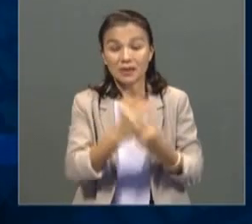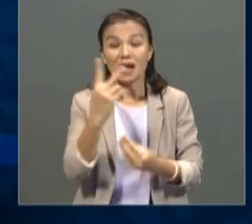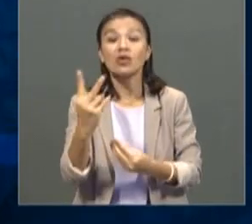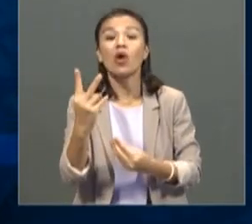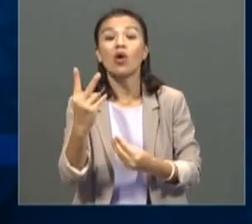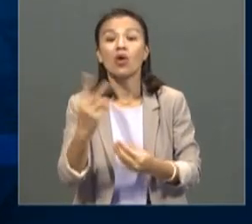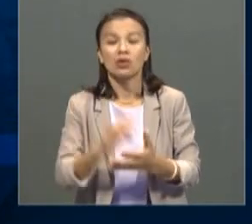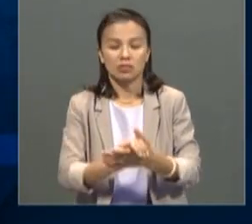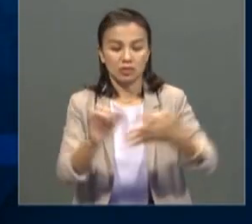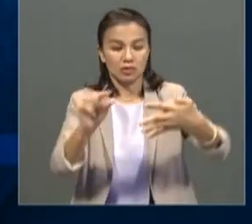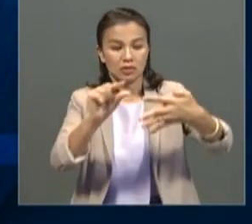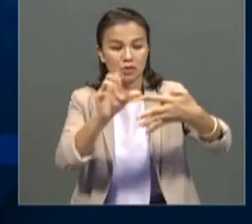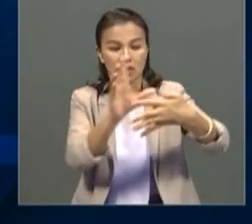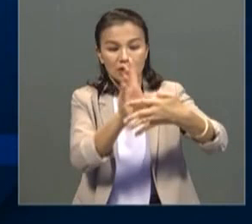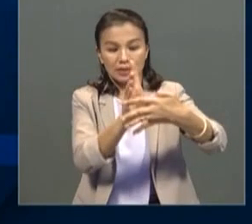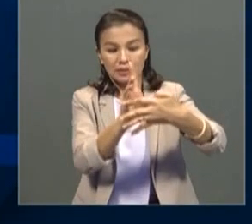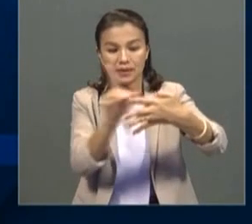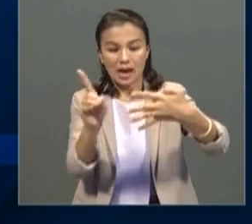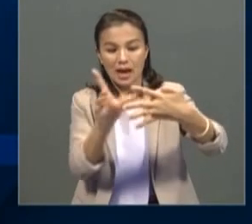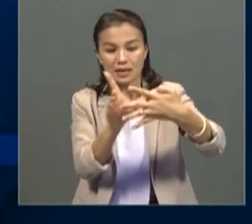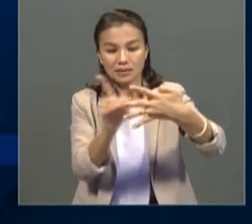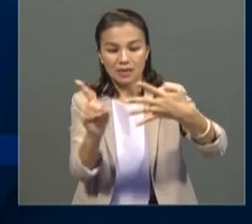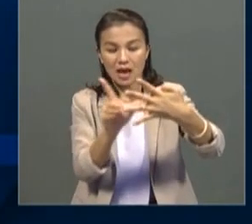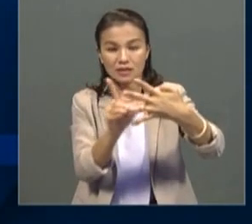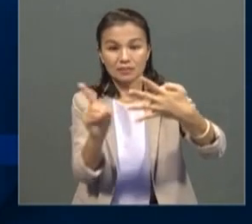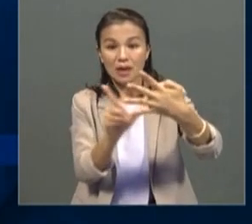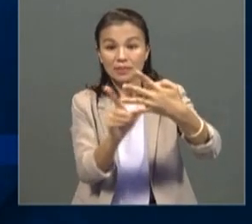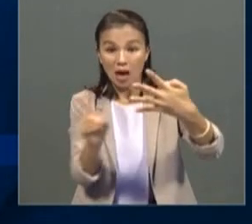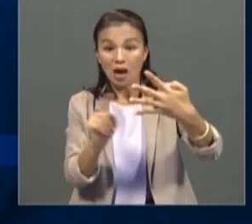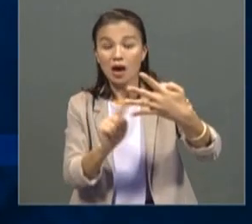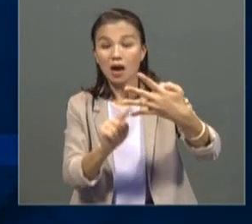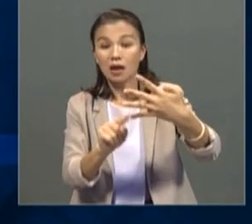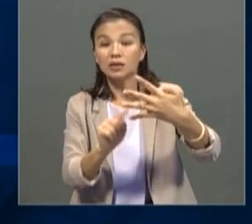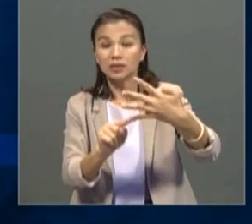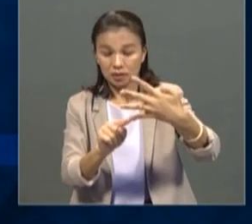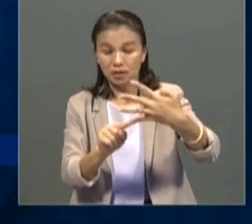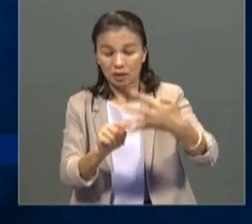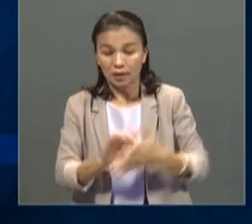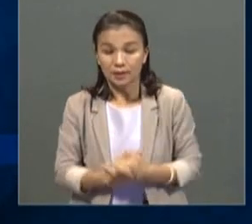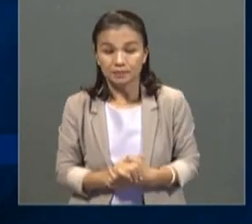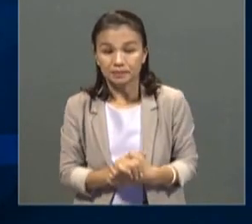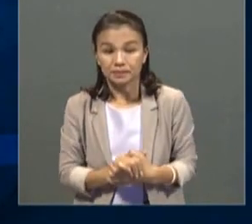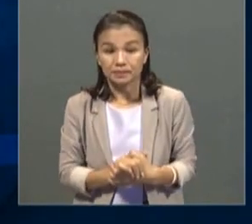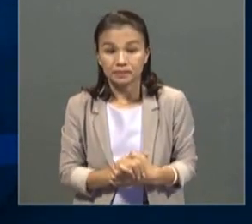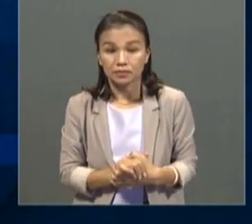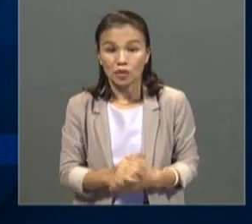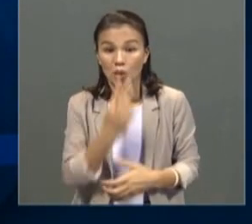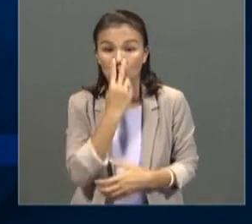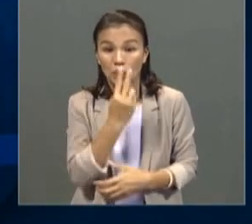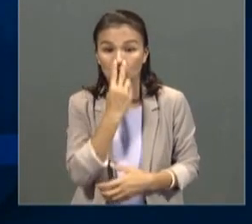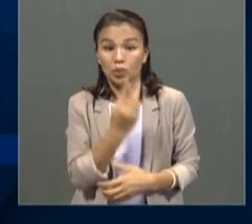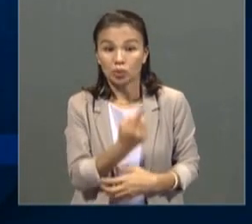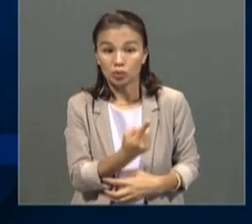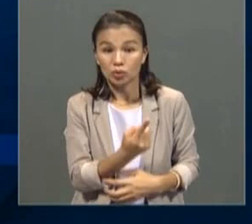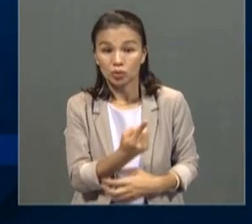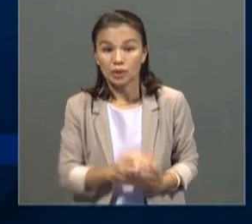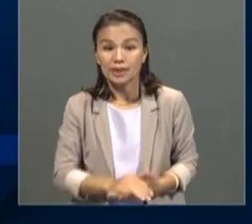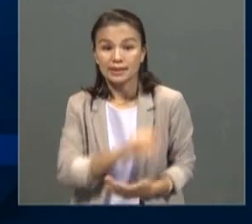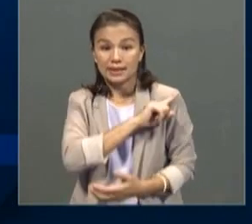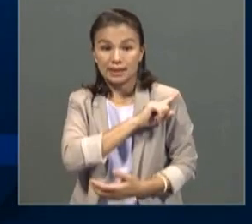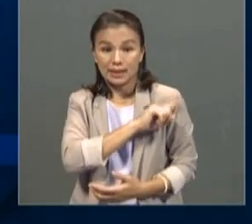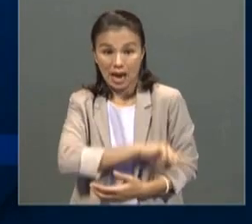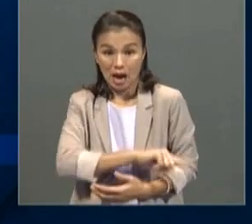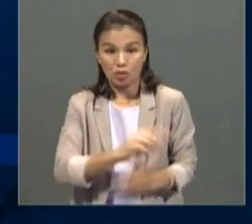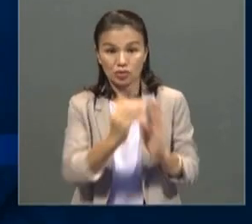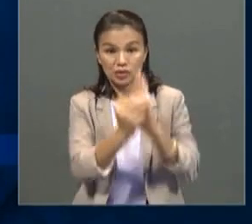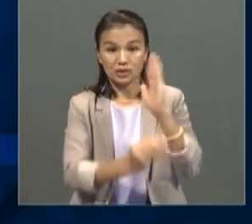ที่ตลาดตรงหัวน้าสังไงตรงหัวน้าเสียเปล่านะที่ตลาดมาปุ๊กมากูแก่บุสโลชีเป็นนักขยันชีเลยสุดาจันโรสเลจียามไห